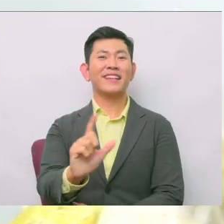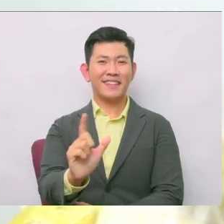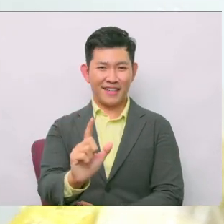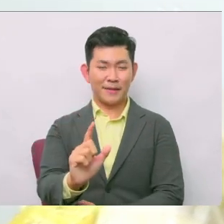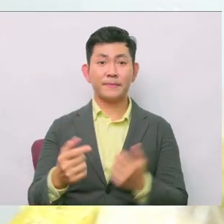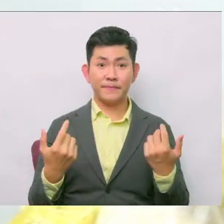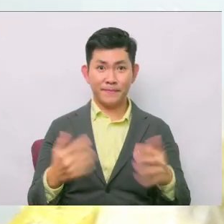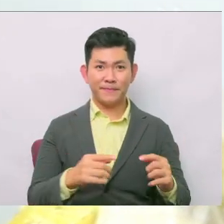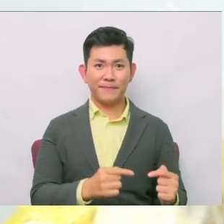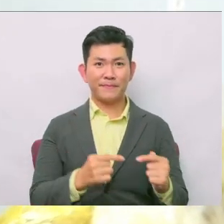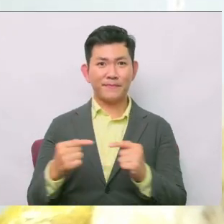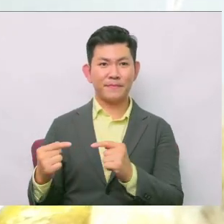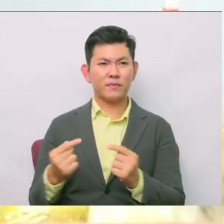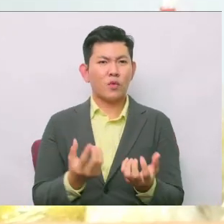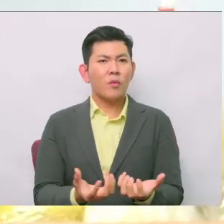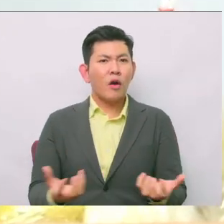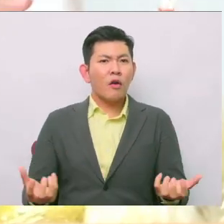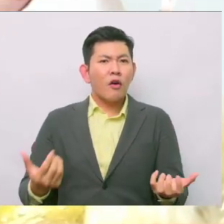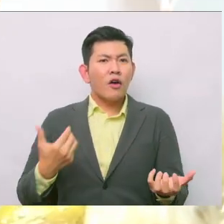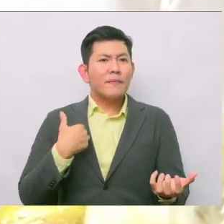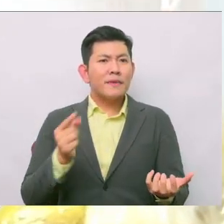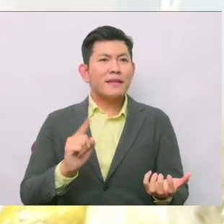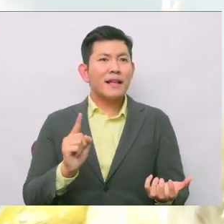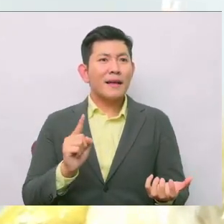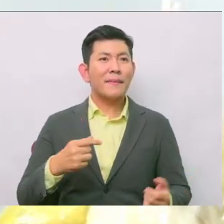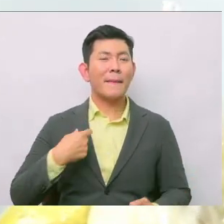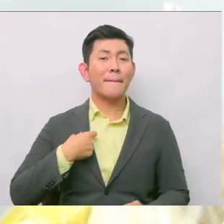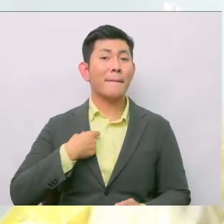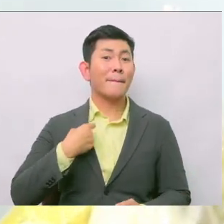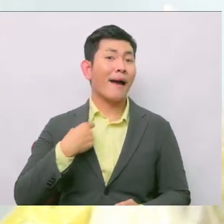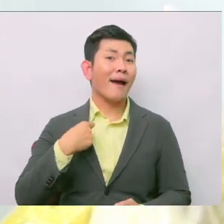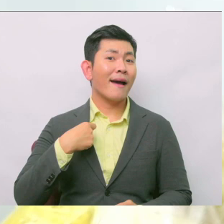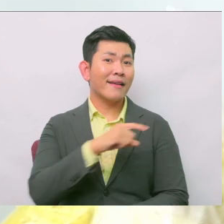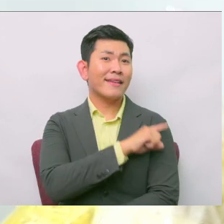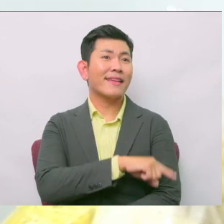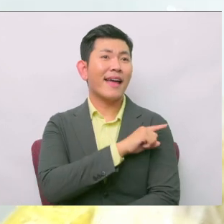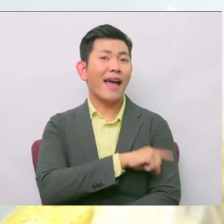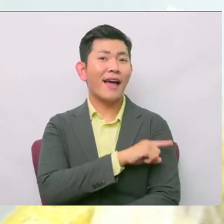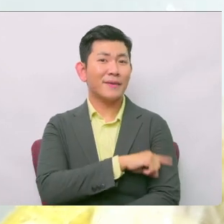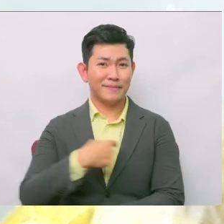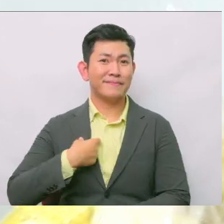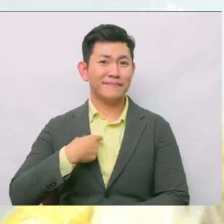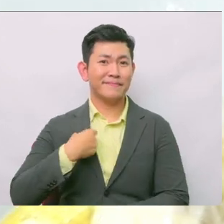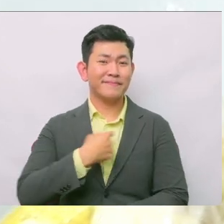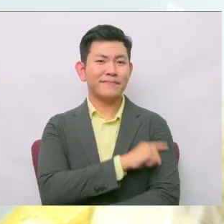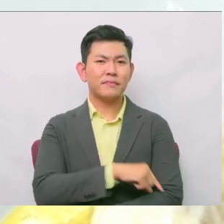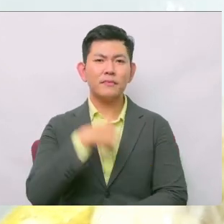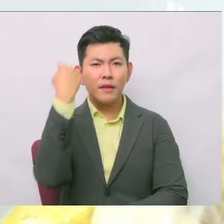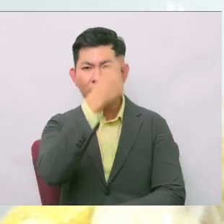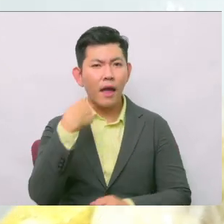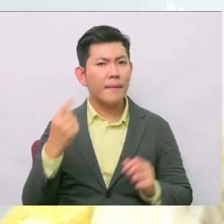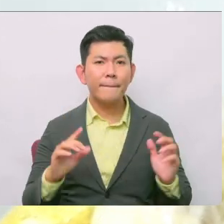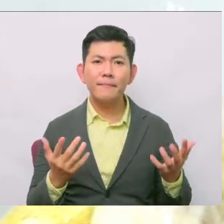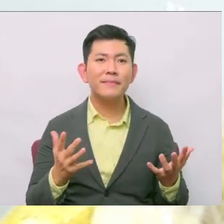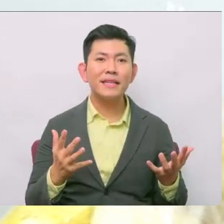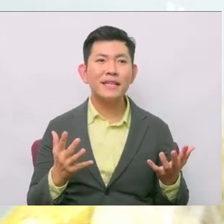คะส่วนอุปกรณ์นะคะก็จะเป็นผ้านะคะเหมือนที่ครูจุ๋มบอกเนาะก็เป็นผ้าดิบนะคะหรือถ้าใครไม่มีหรือจะใช้เป็นผ้